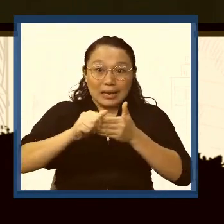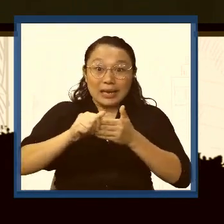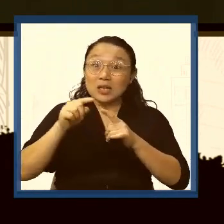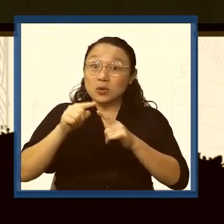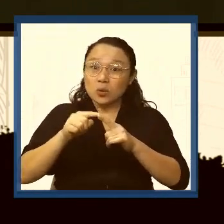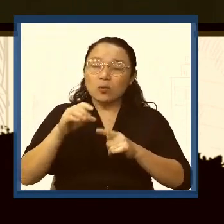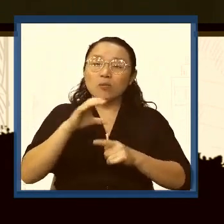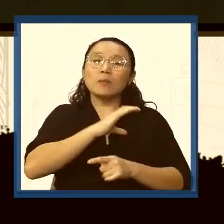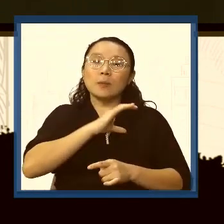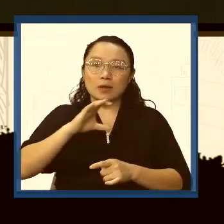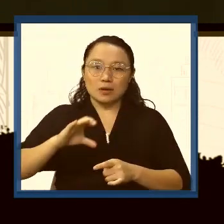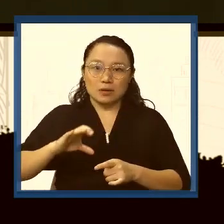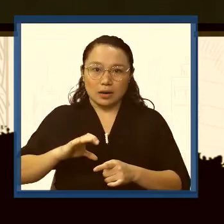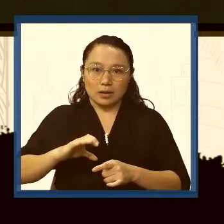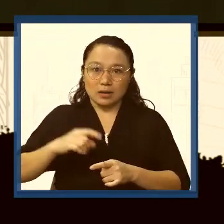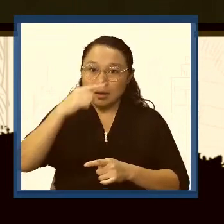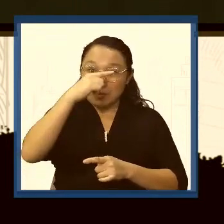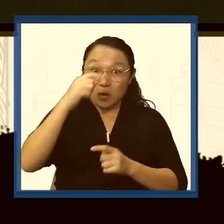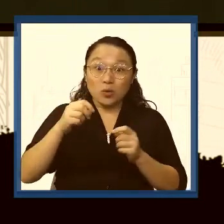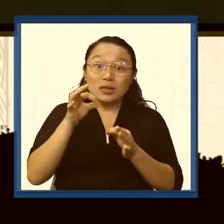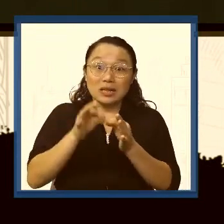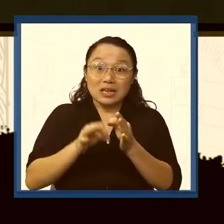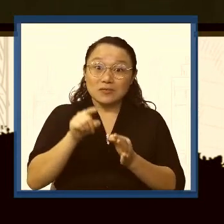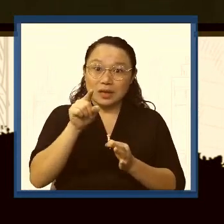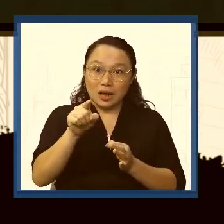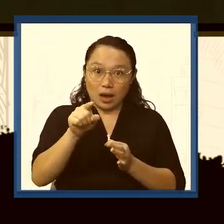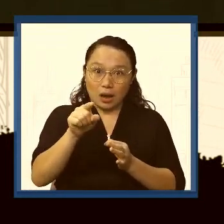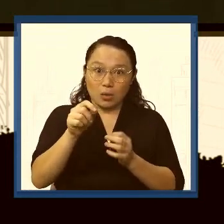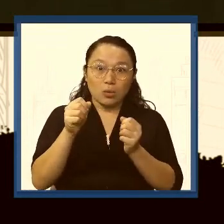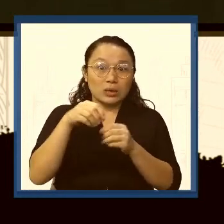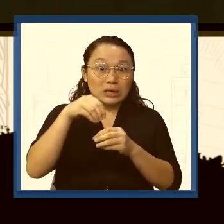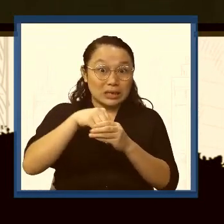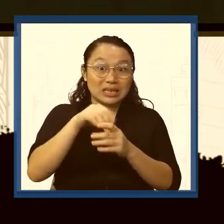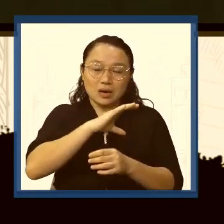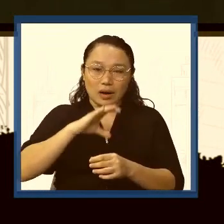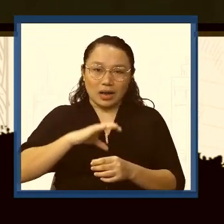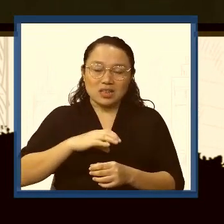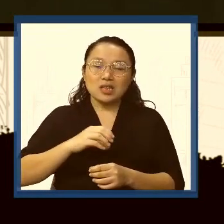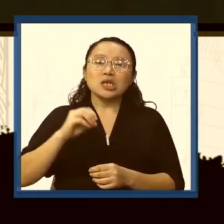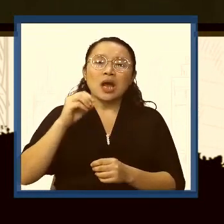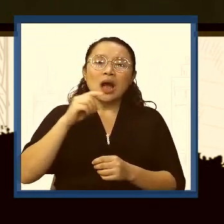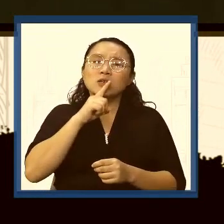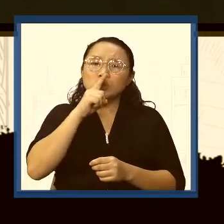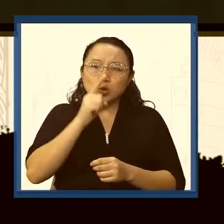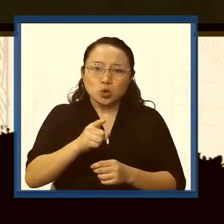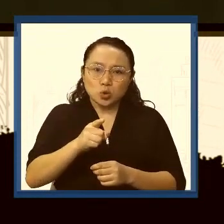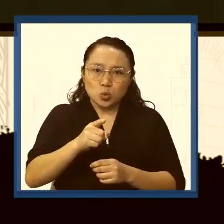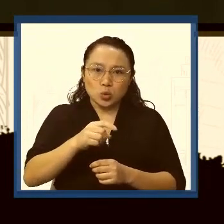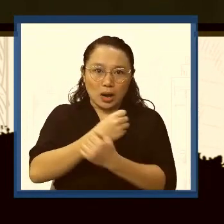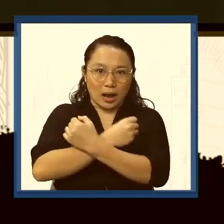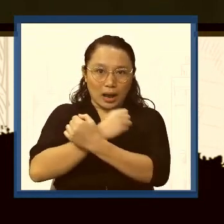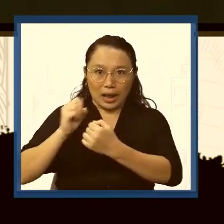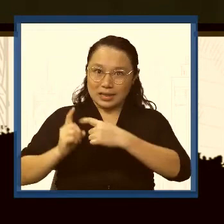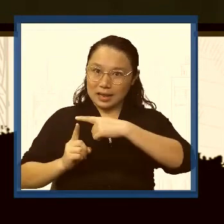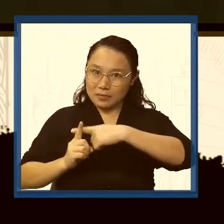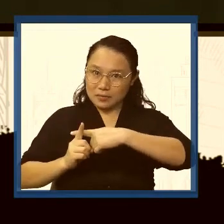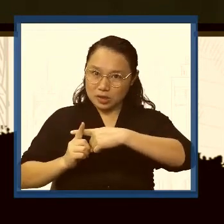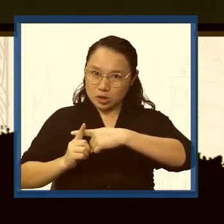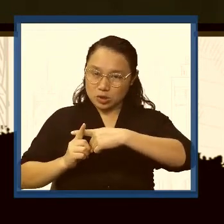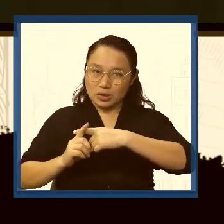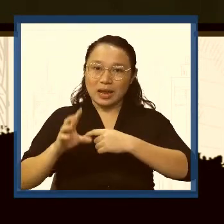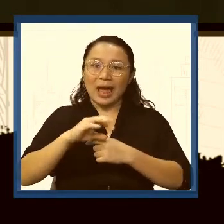Kristo. Kay kun ikaw anak kang Kristo, anay kasiguruhan ang imong kinabuhi og mo nang isumpay sa Allah that we might